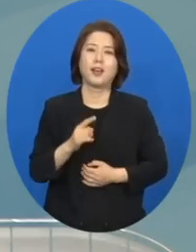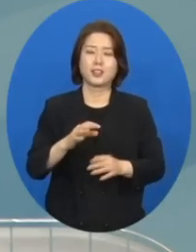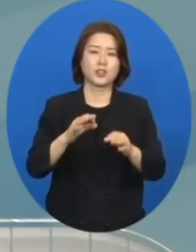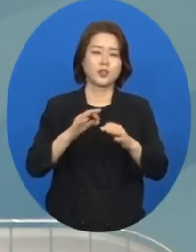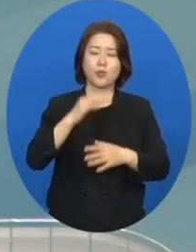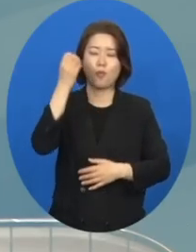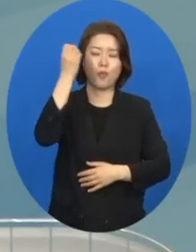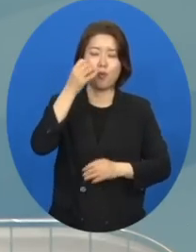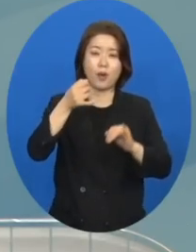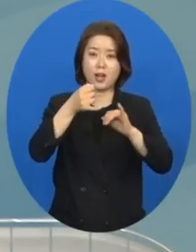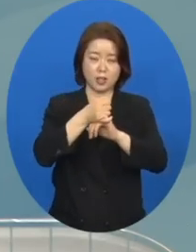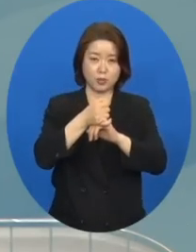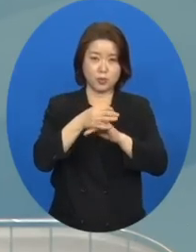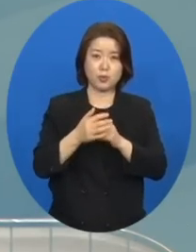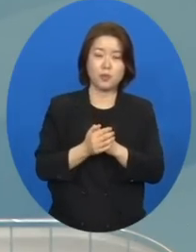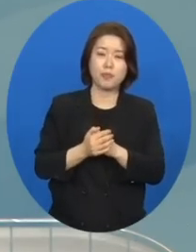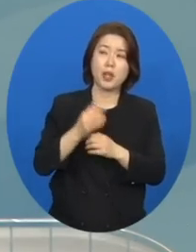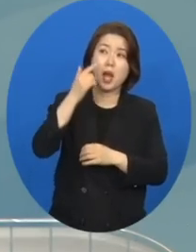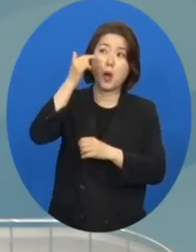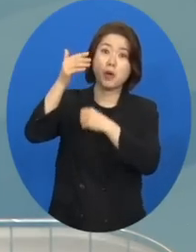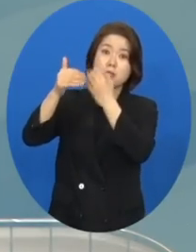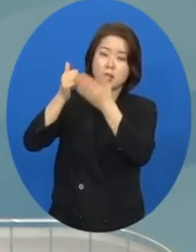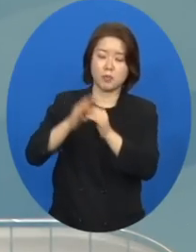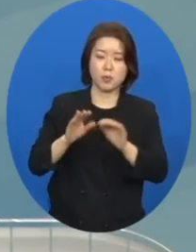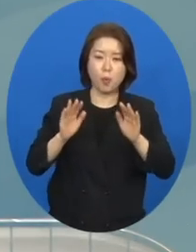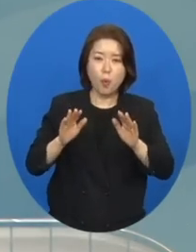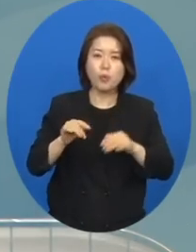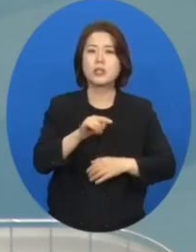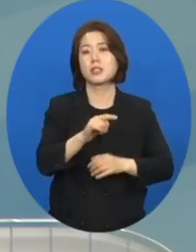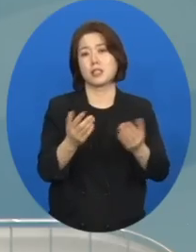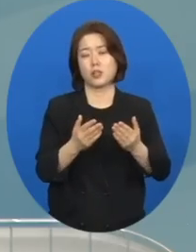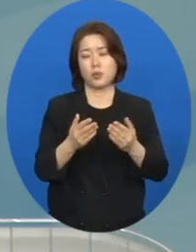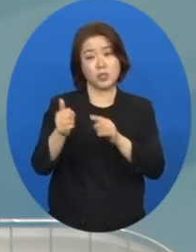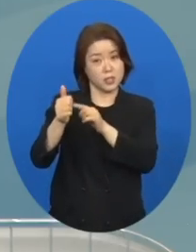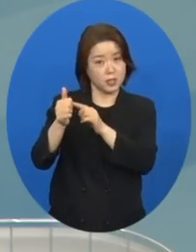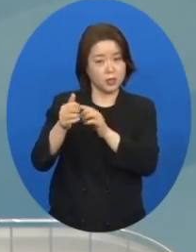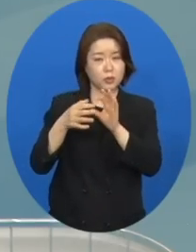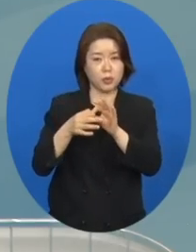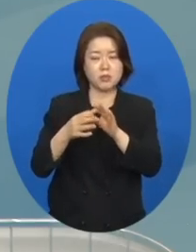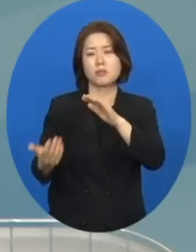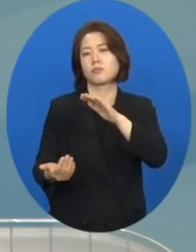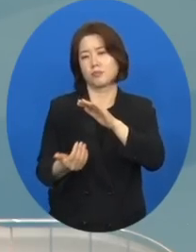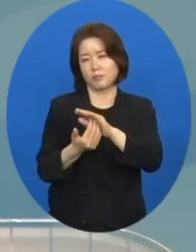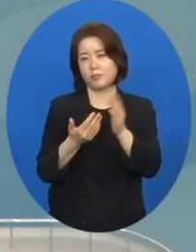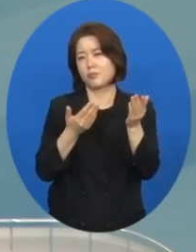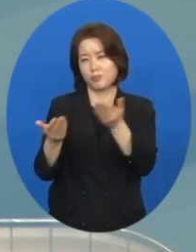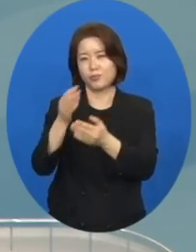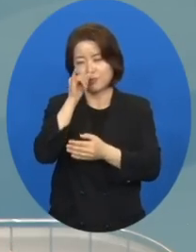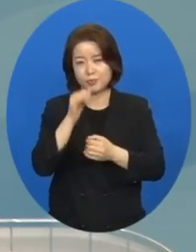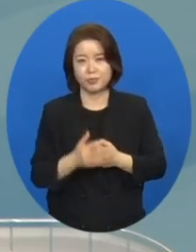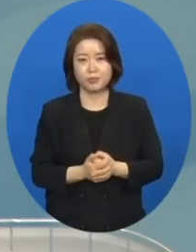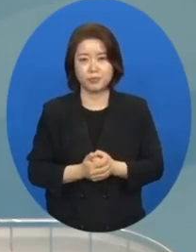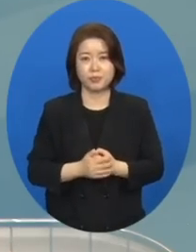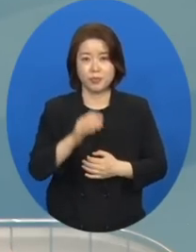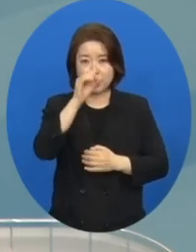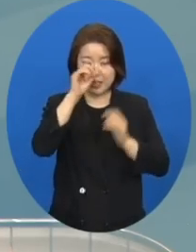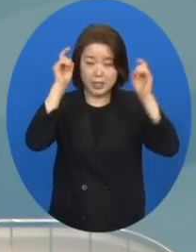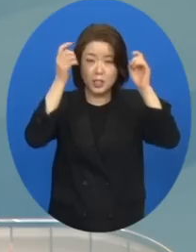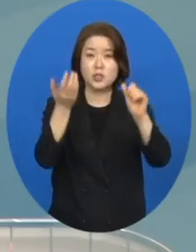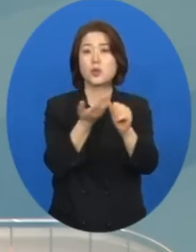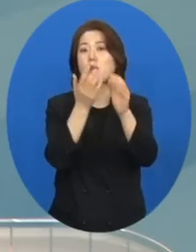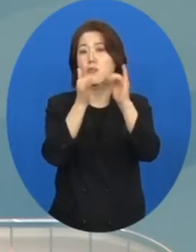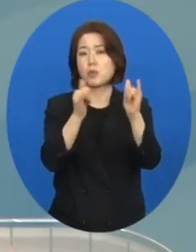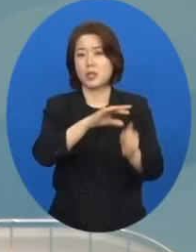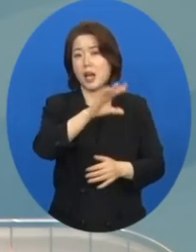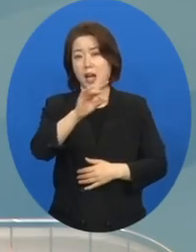약속의 아버 저희 하나님께서 이 오늘 내도 2분을 통해서 그것을 이루어 졌어요 선한 목자는 때로는